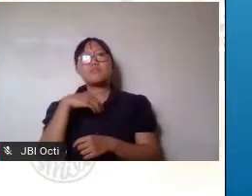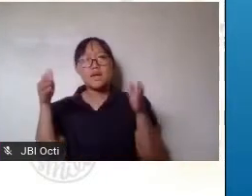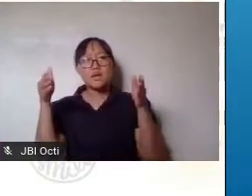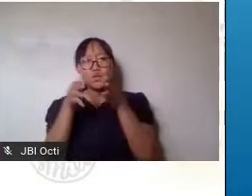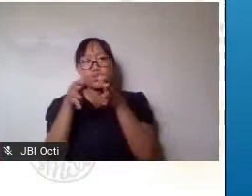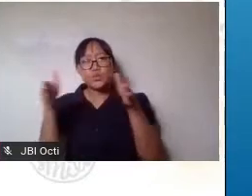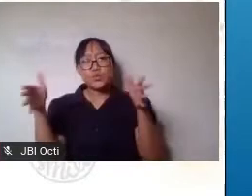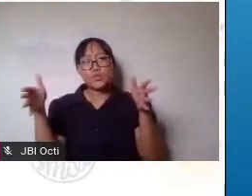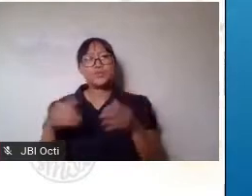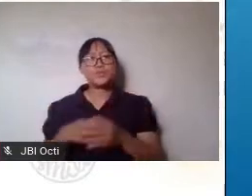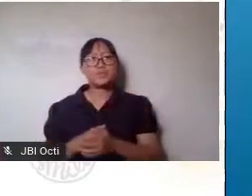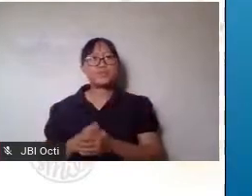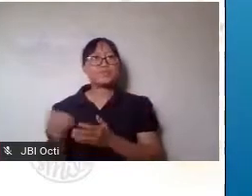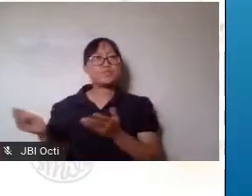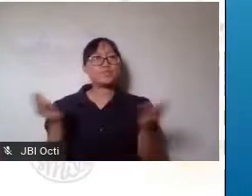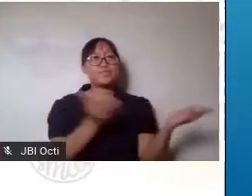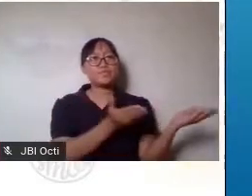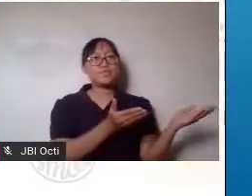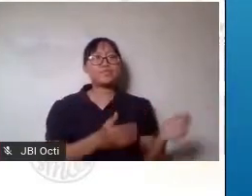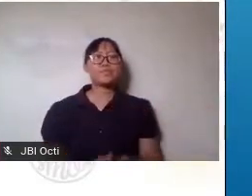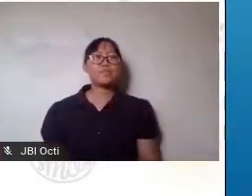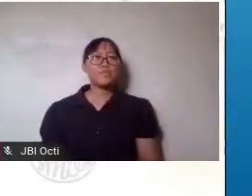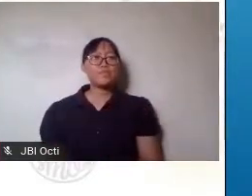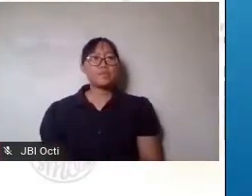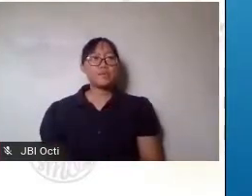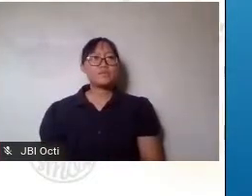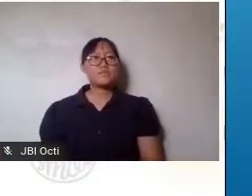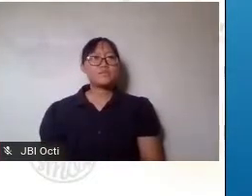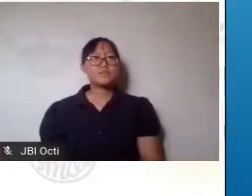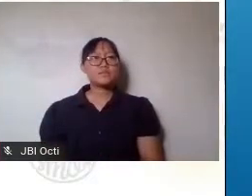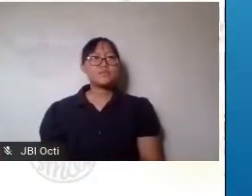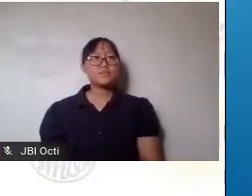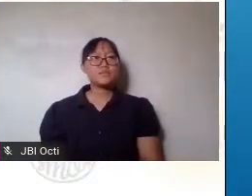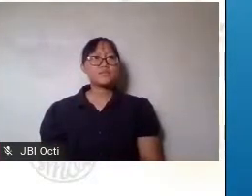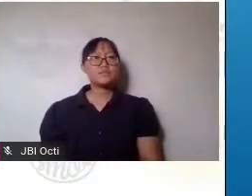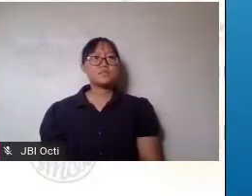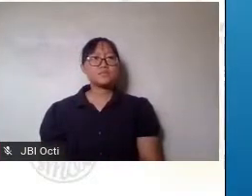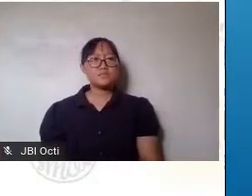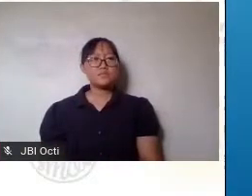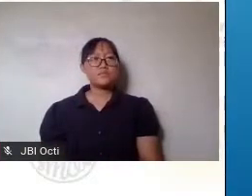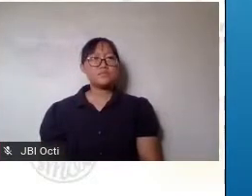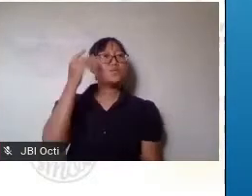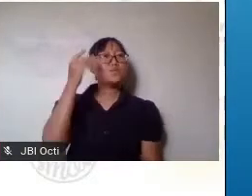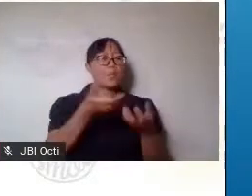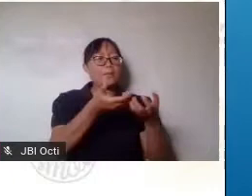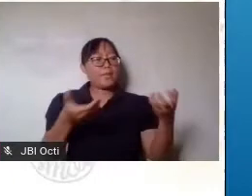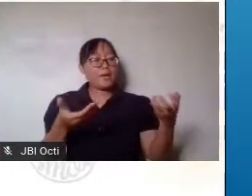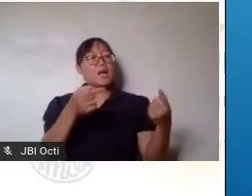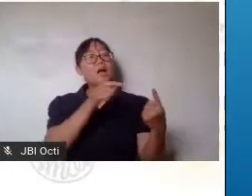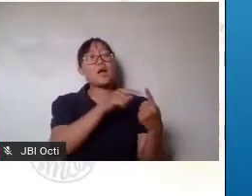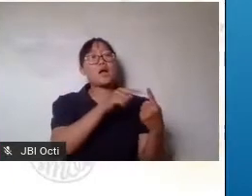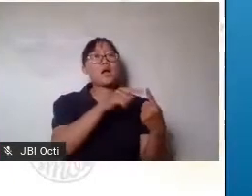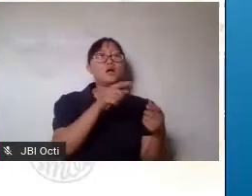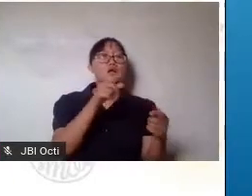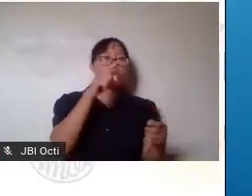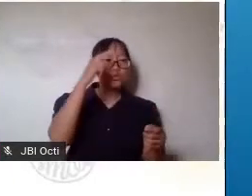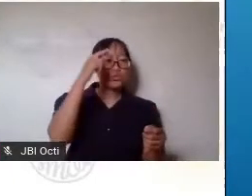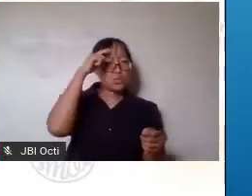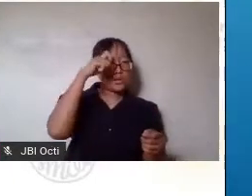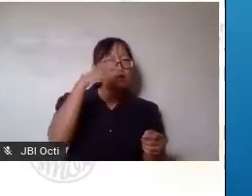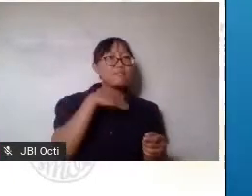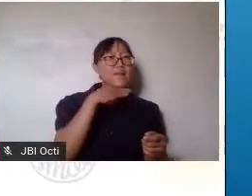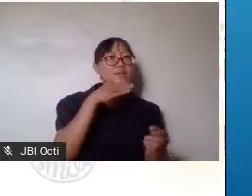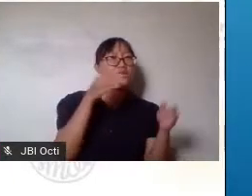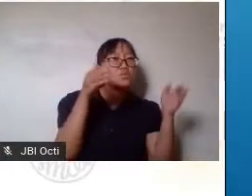Jadi kita sudah tahu perbedaan antara kesulitan belajar umum dan kesulitan belajar spesifik, dan ini